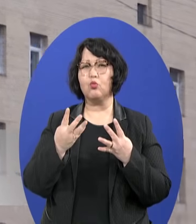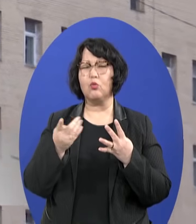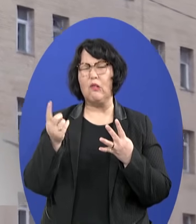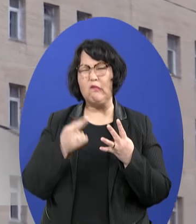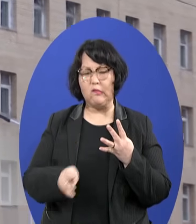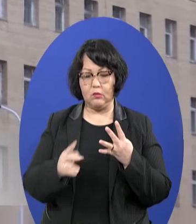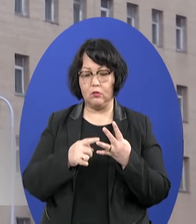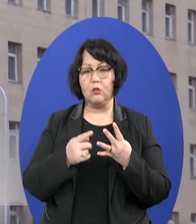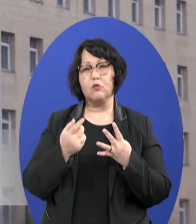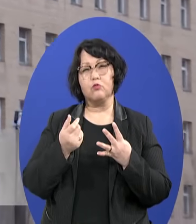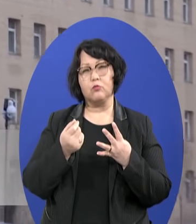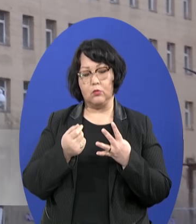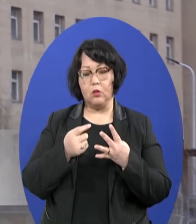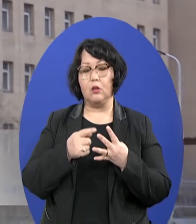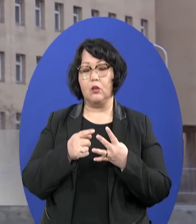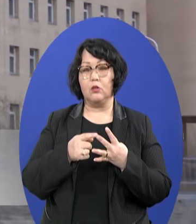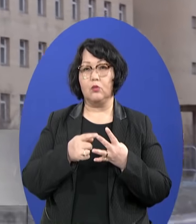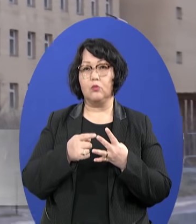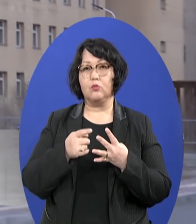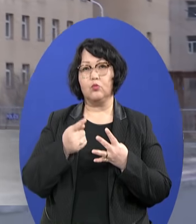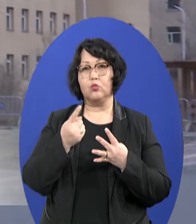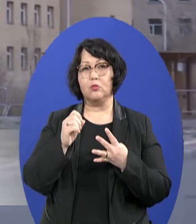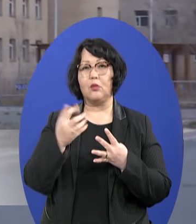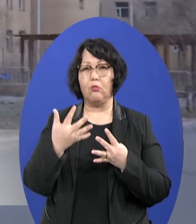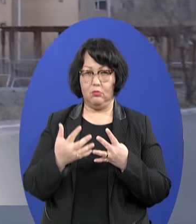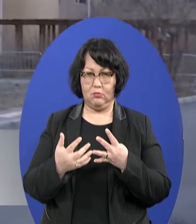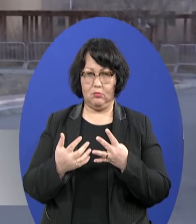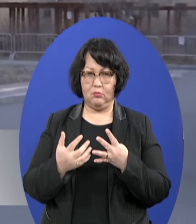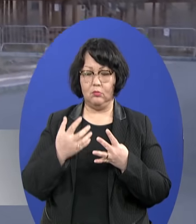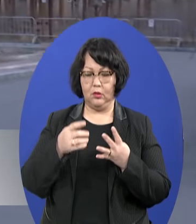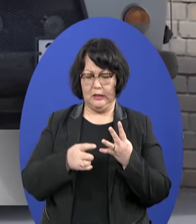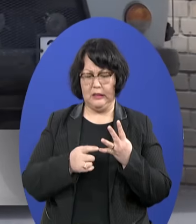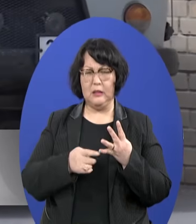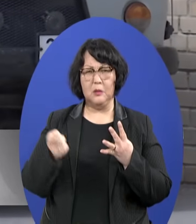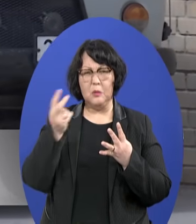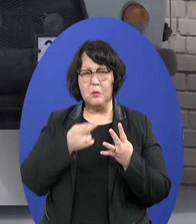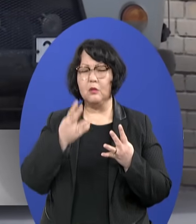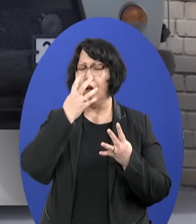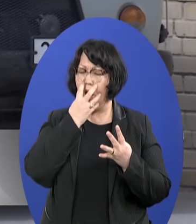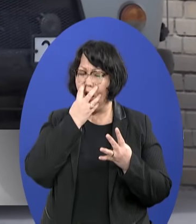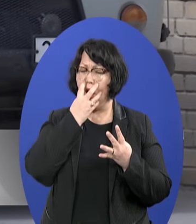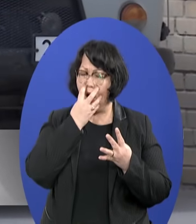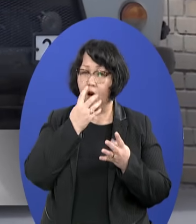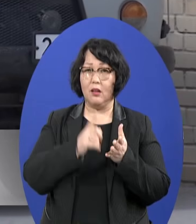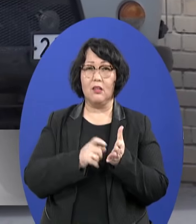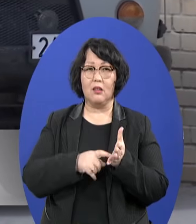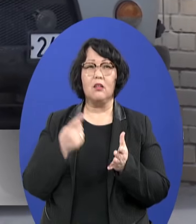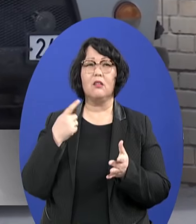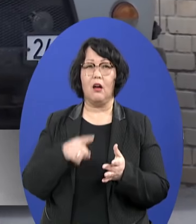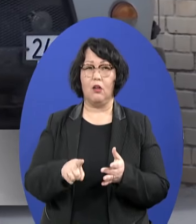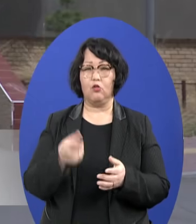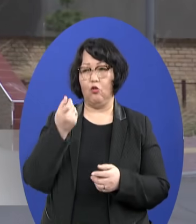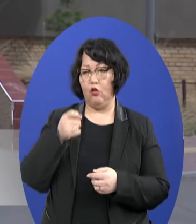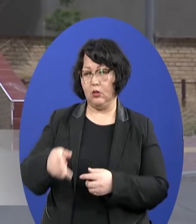За хүндвэр 105 хүн. Эдгээр хүнд маш хүнд хэлбэрийн хүмүүс ягаад хүчил төрөвч хэрэгтэй вэ гэхээр энэ өвчний одоо гол